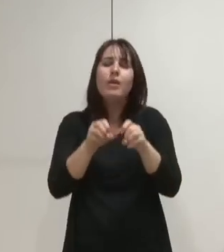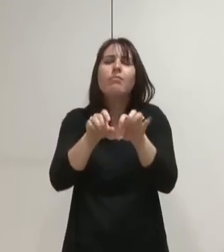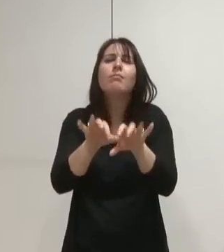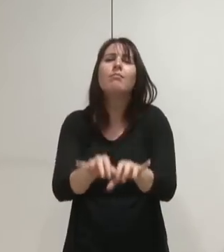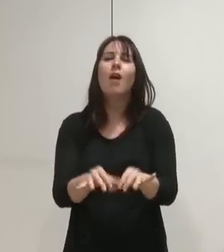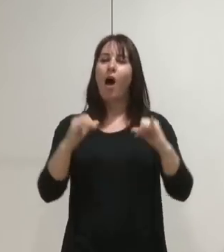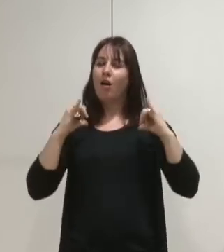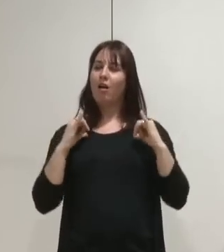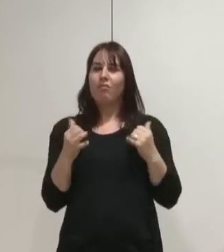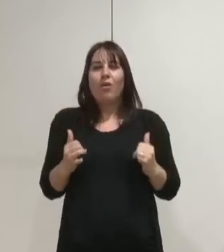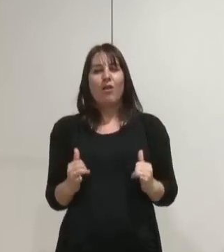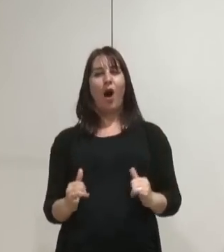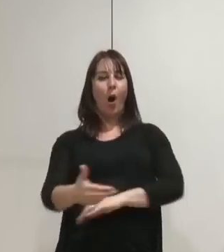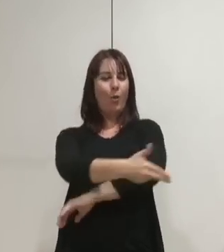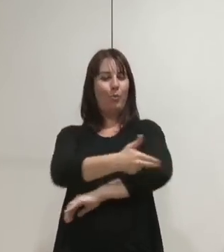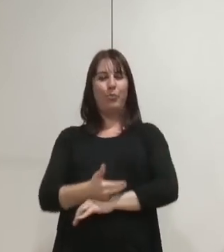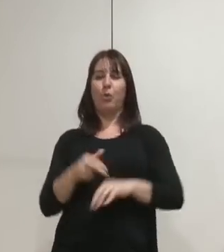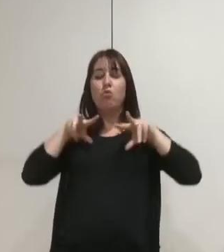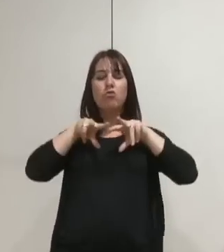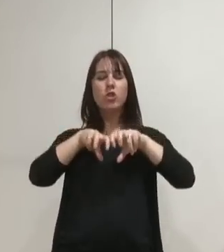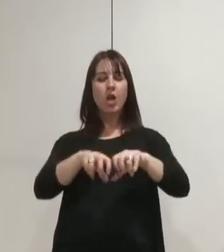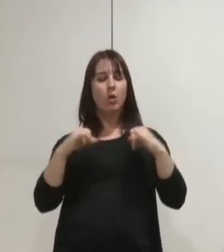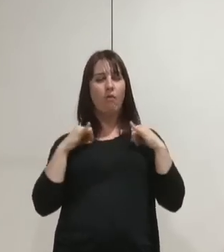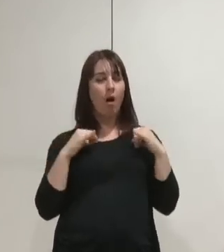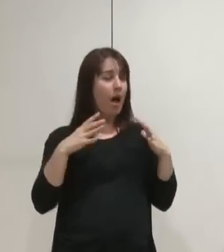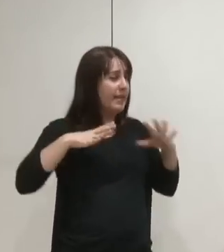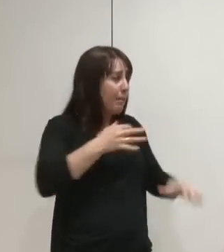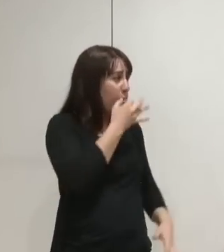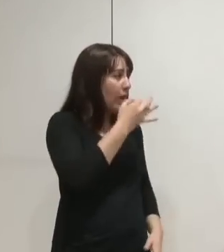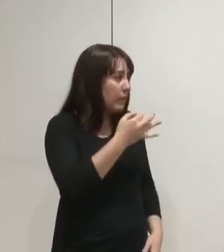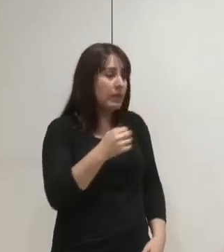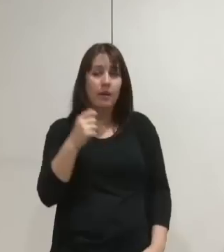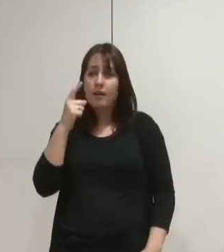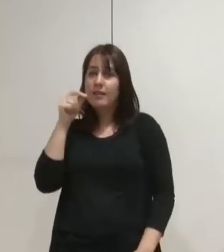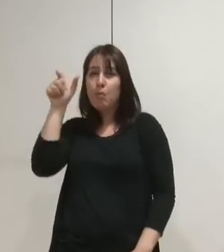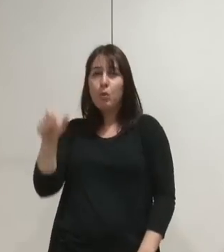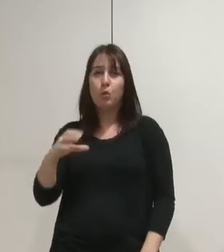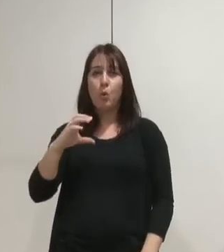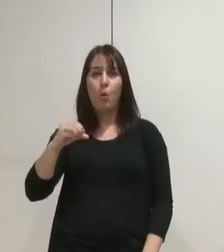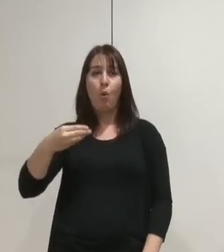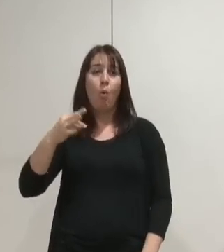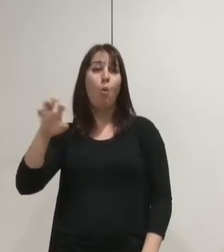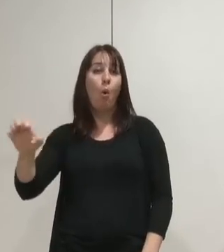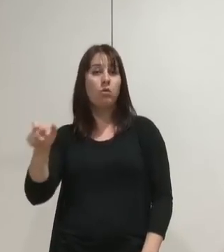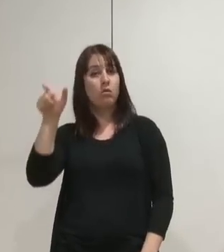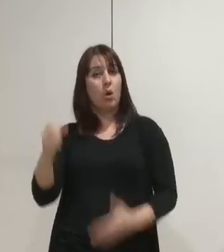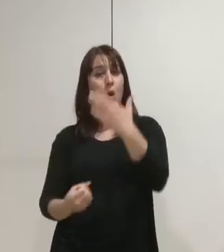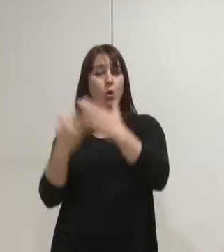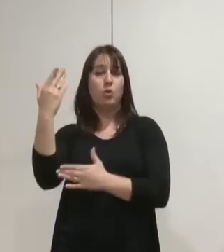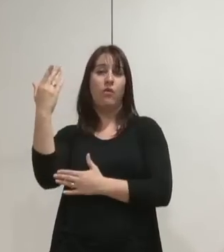confortablement depuis votre bureau c'est pas moi qui le dit c'est Monsieur conte le nouveau directeur général